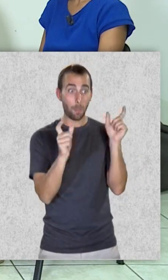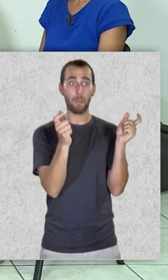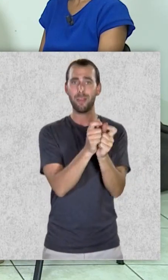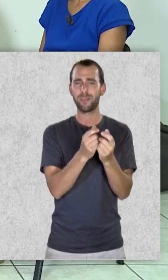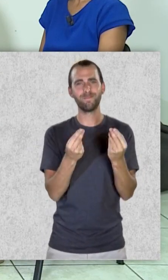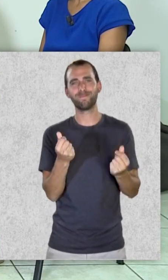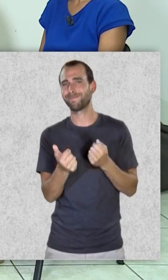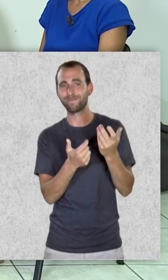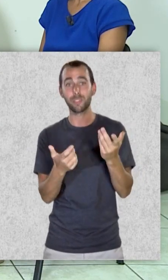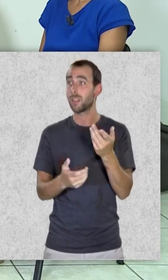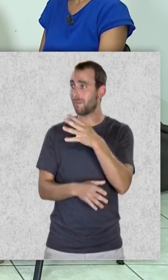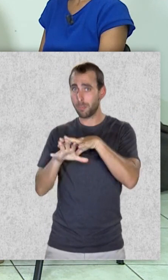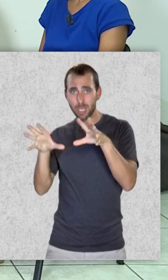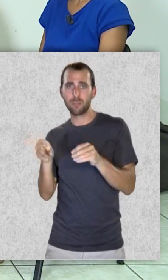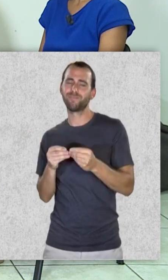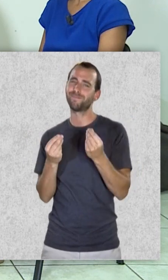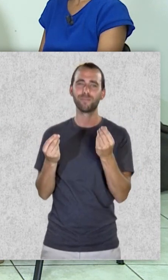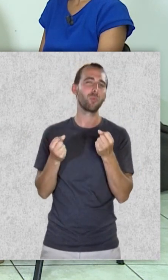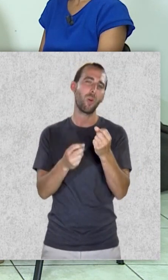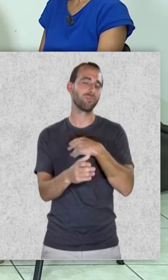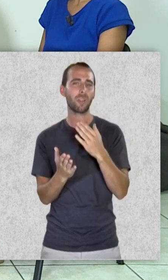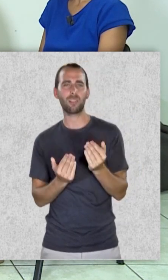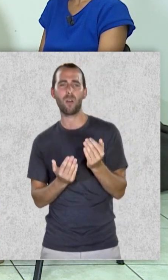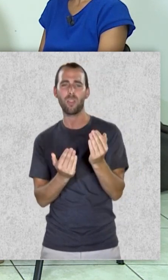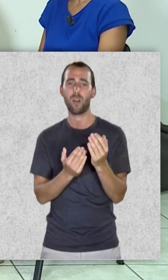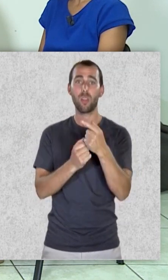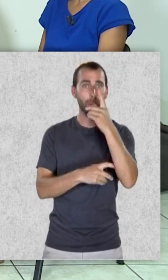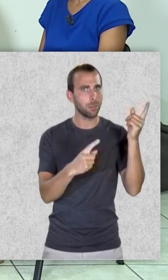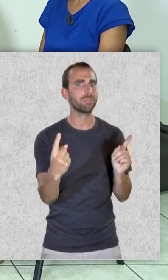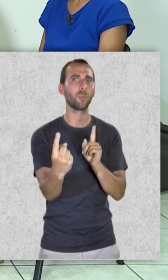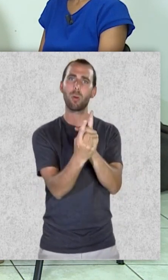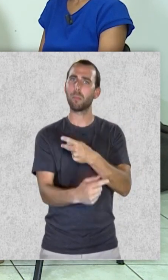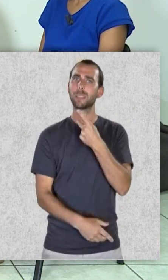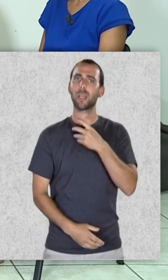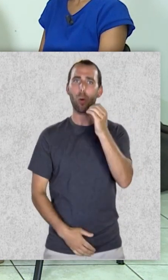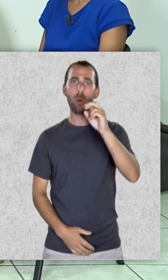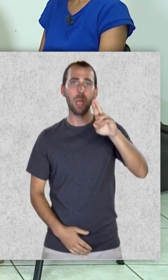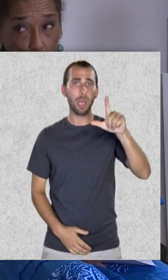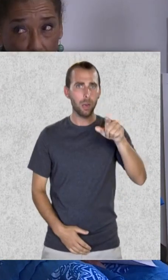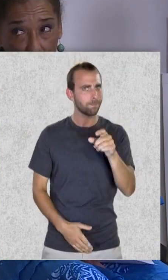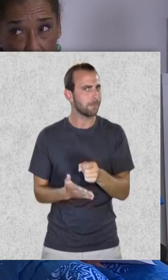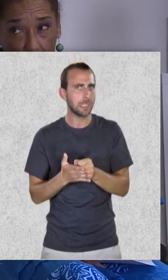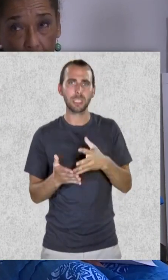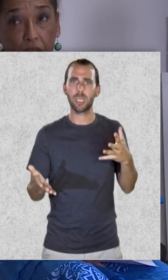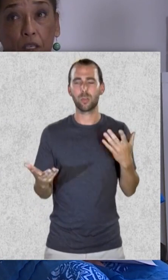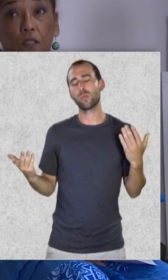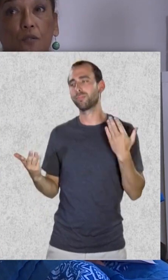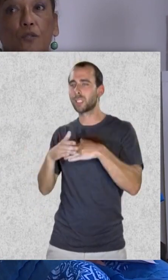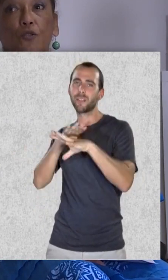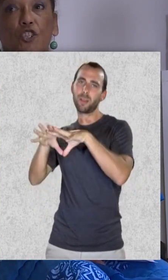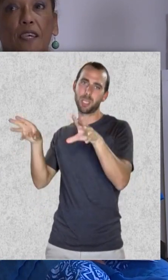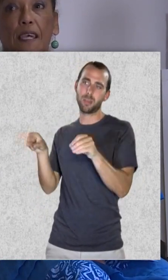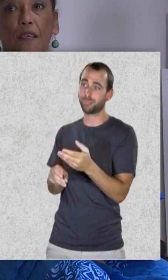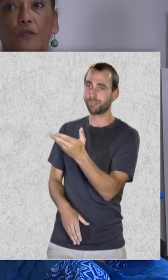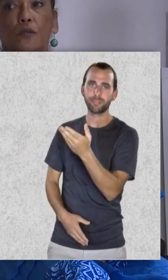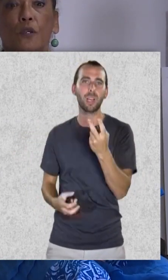attendre et aller chez un ORL, ça coûte cher. Donc les familles, notamment dans les familles océaniennes,